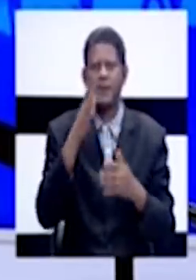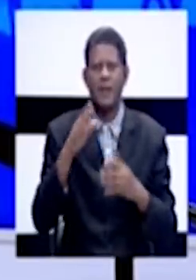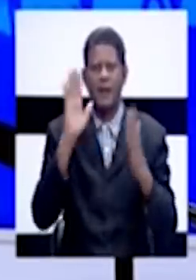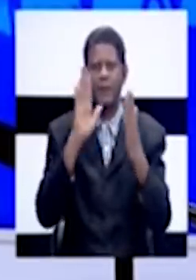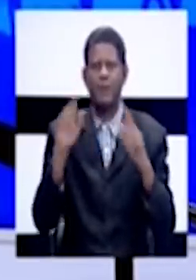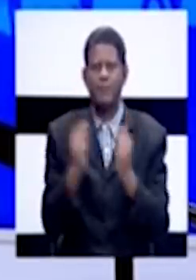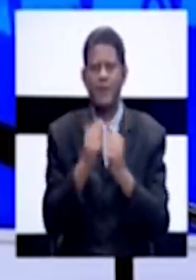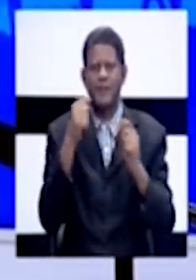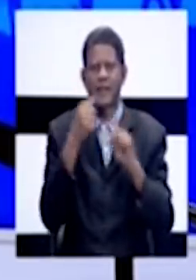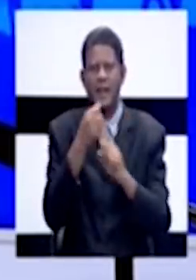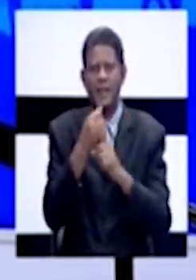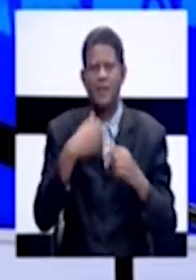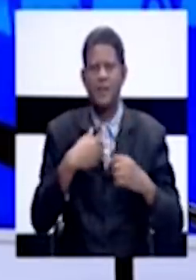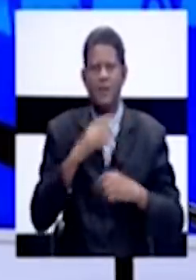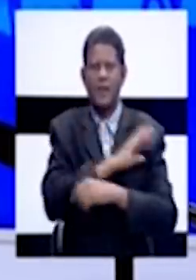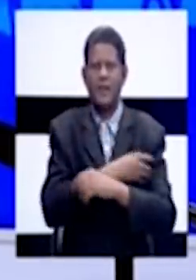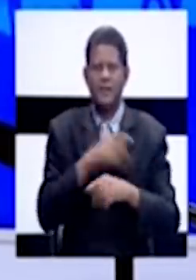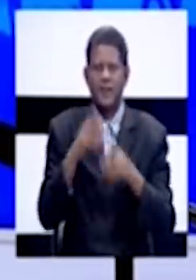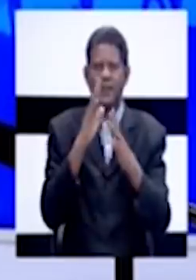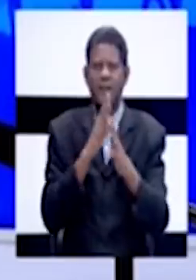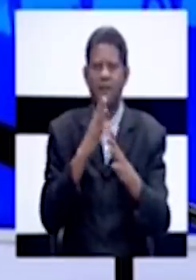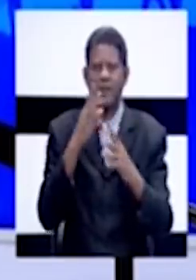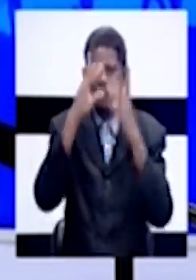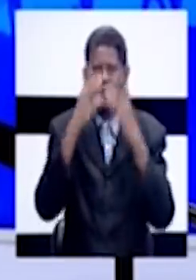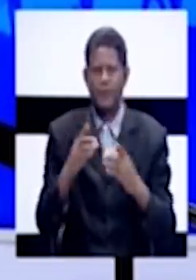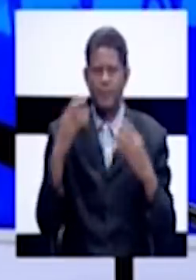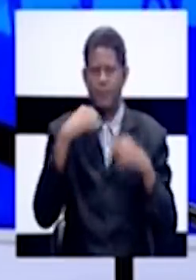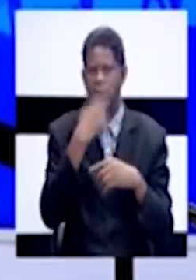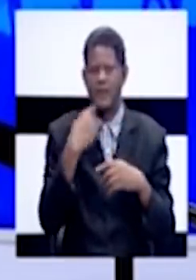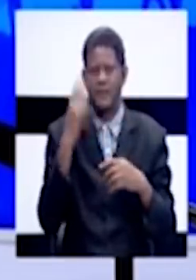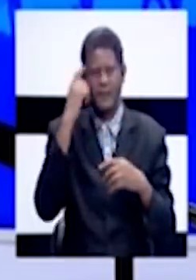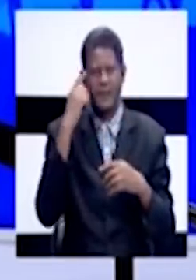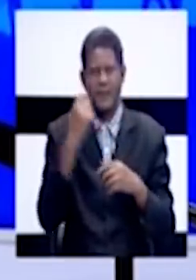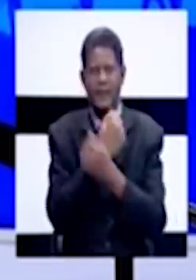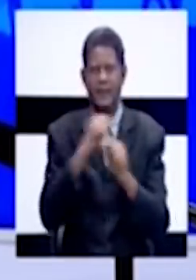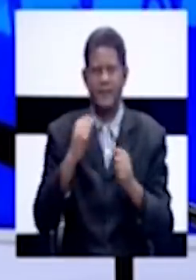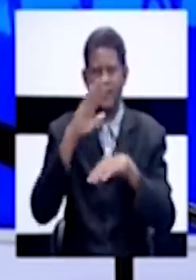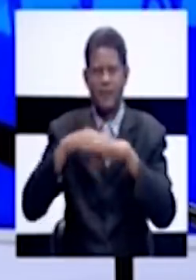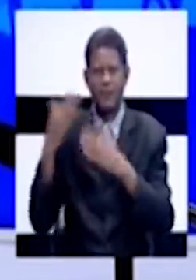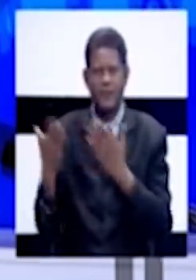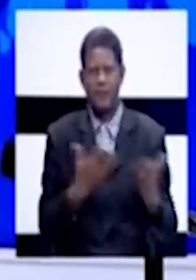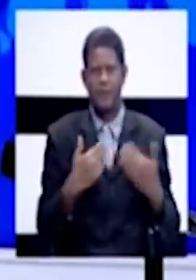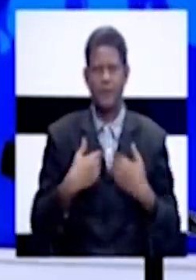يربارب مسزلو حيل مكلخال تسلفو كبرن منتن تقراي كدحن ساويعيت قريب اللوم